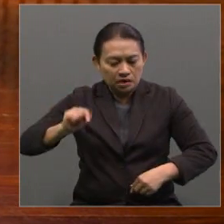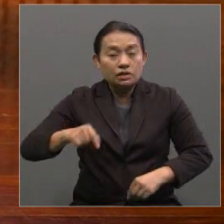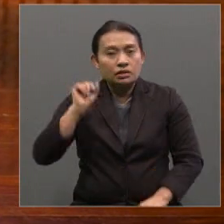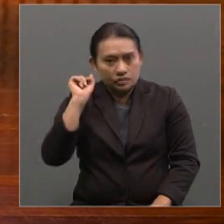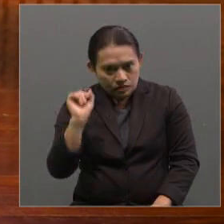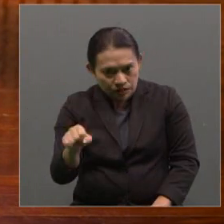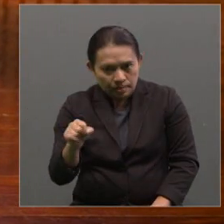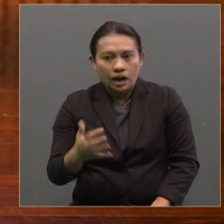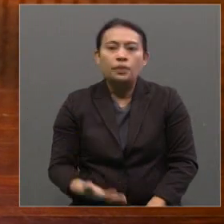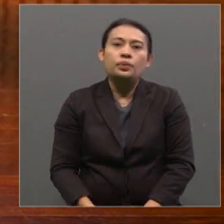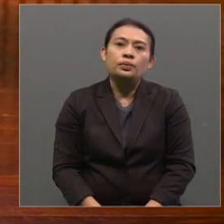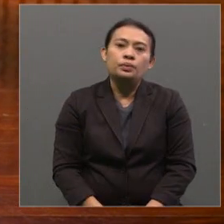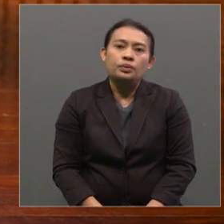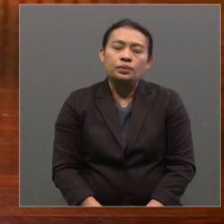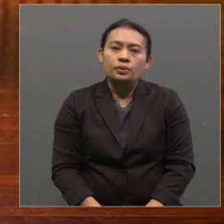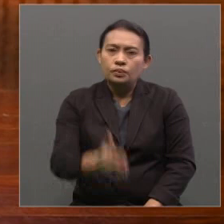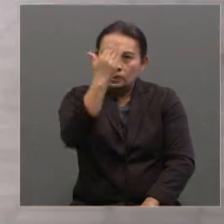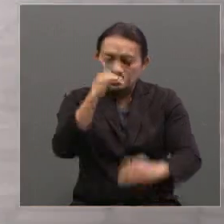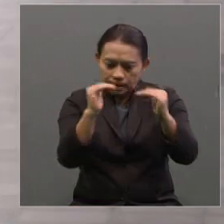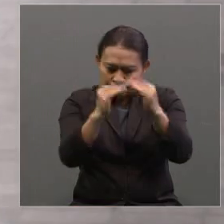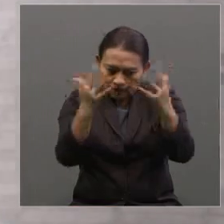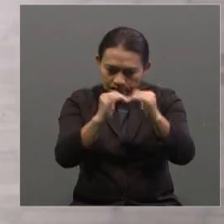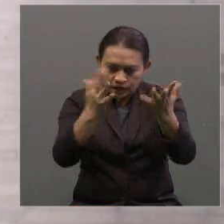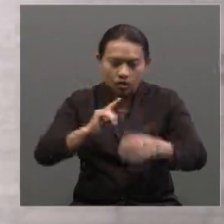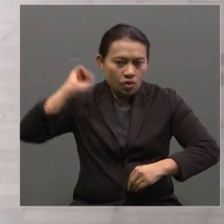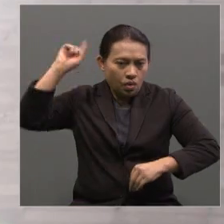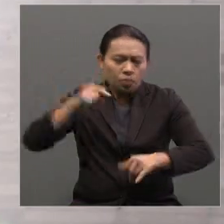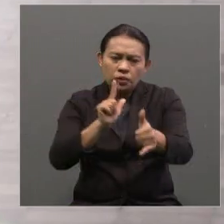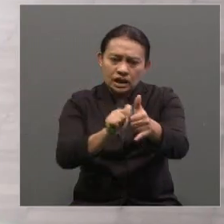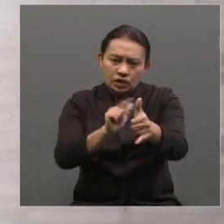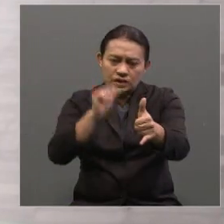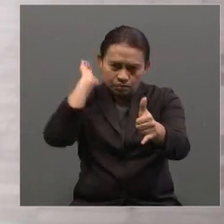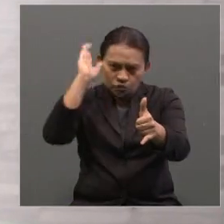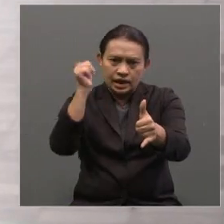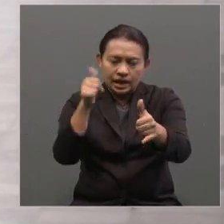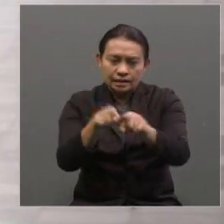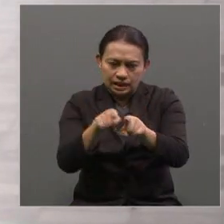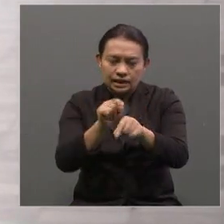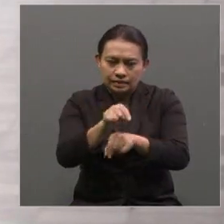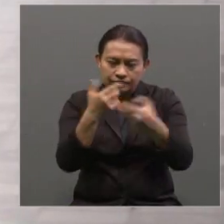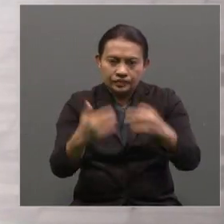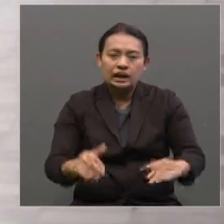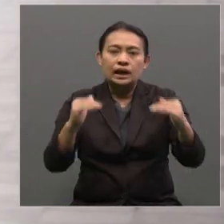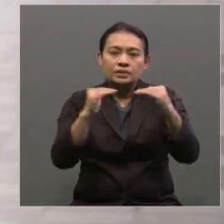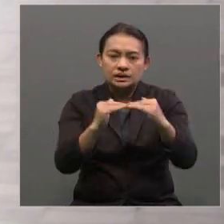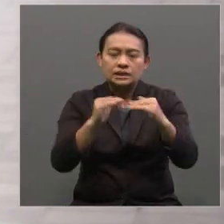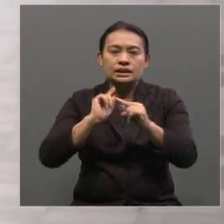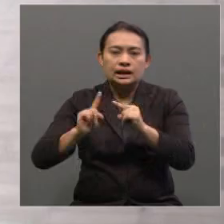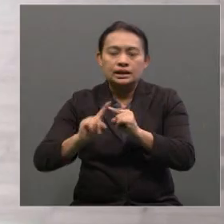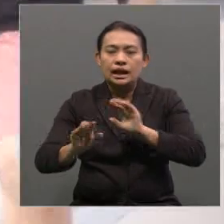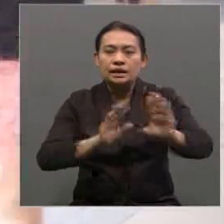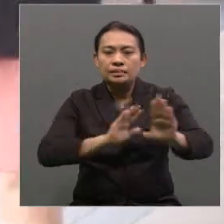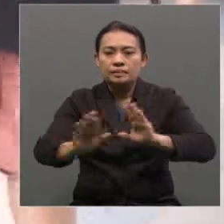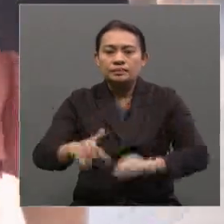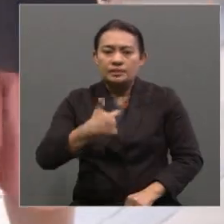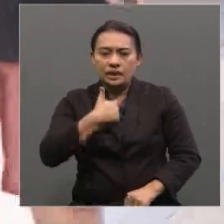าทำไมมันไม่เท่ากันล่ะผู้หญิงก็จีบได้ใช่ไหมครับแล้วเรื่องของสิทธิในร่างกายขอโทษนะครับ